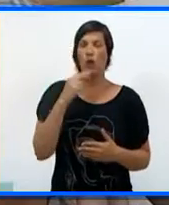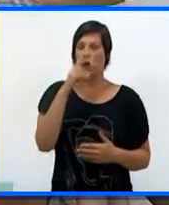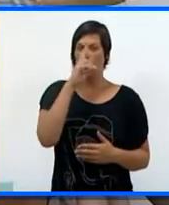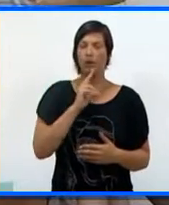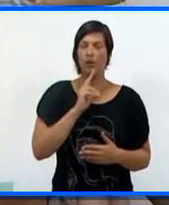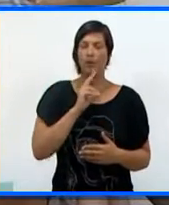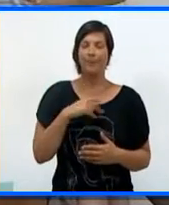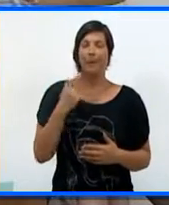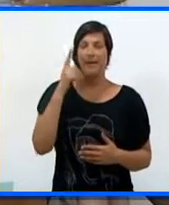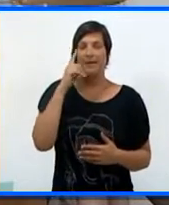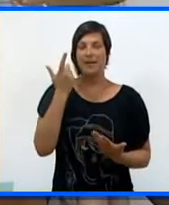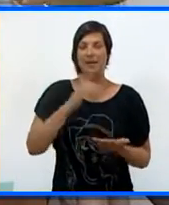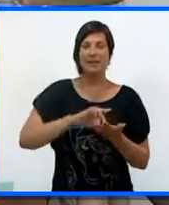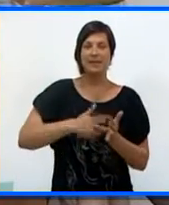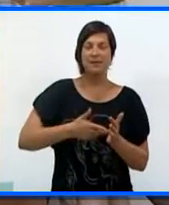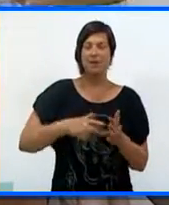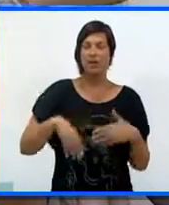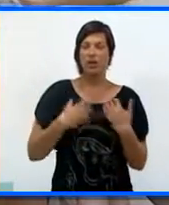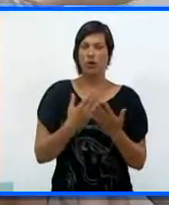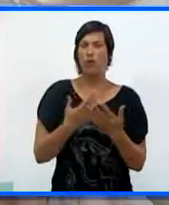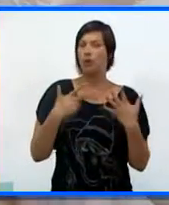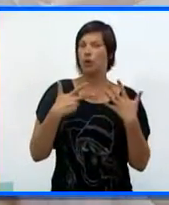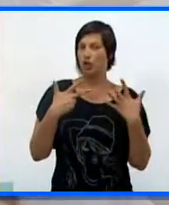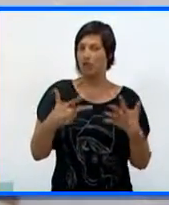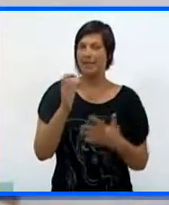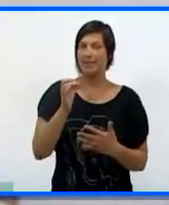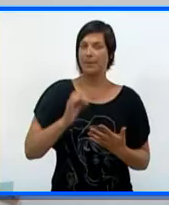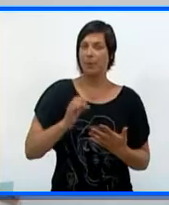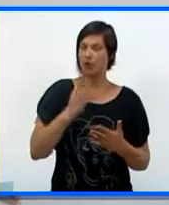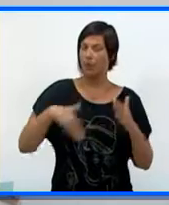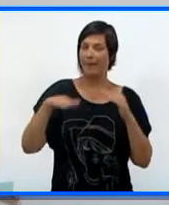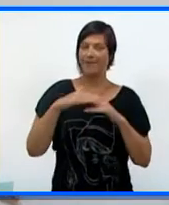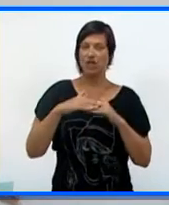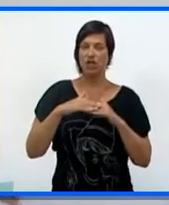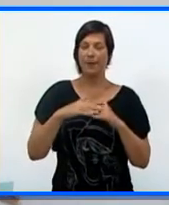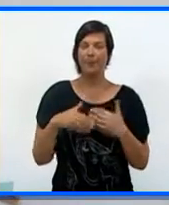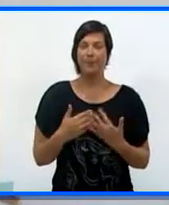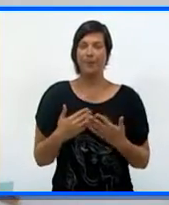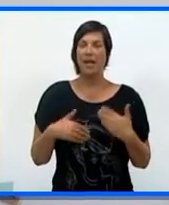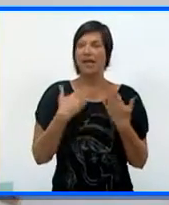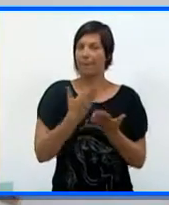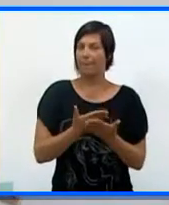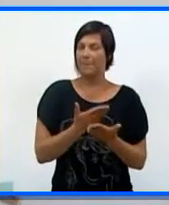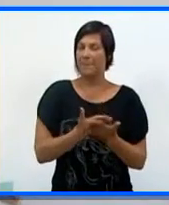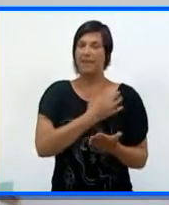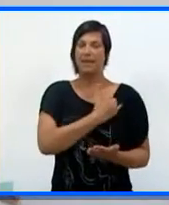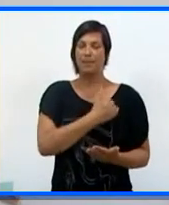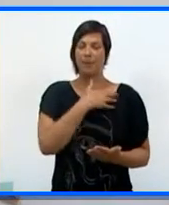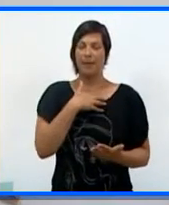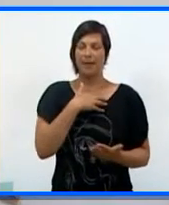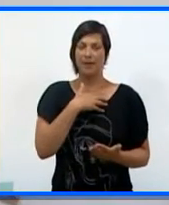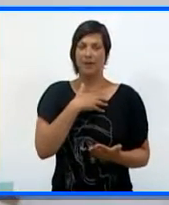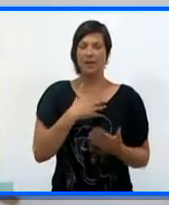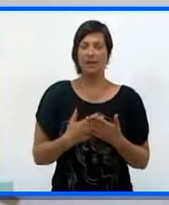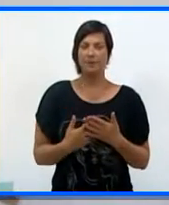koliko nagluha? A znate, sve one koji su od 80% nadalje, oni, njih priznaje sve Republika